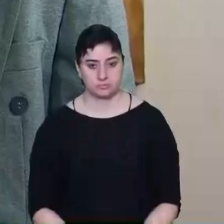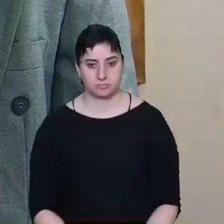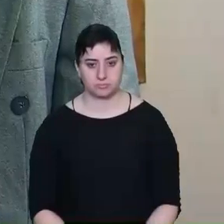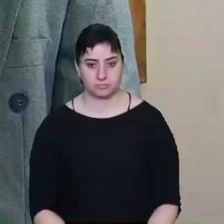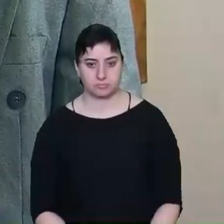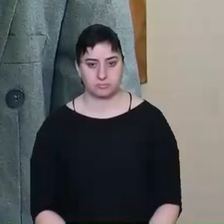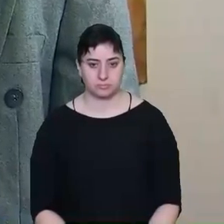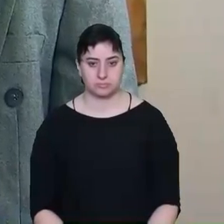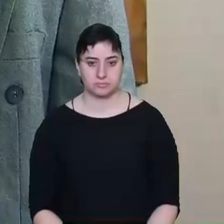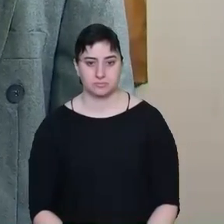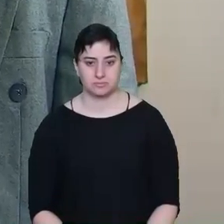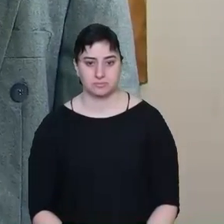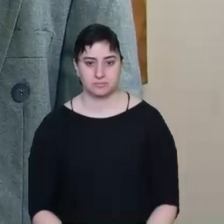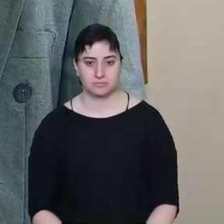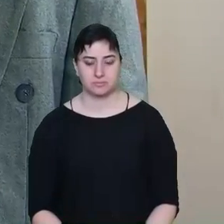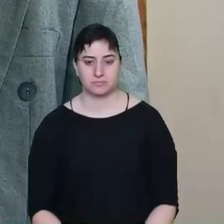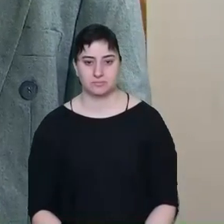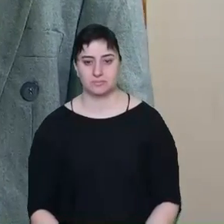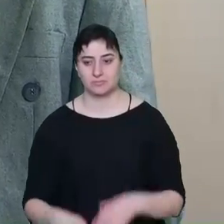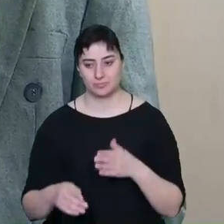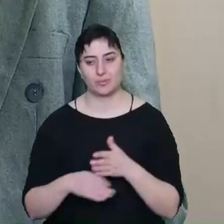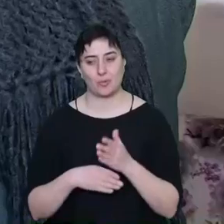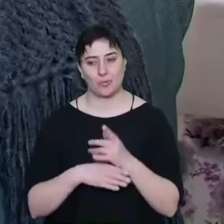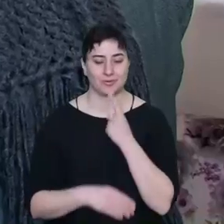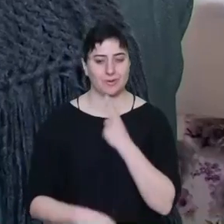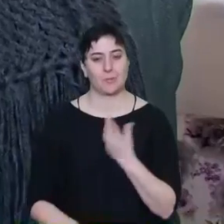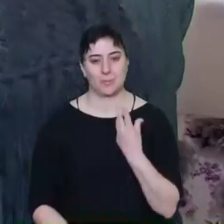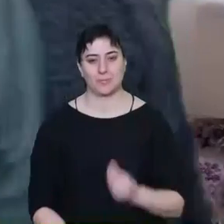Sarp'ın modern şekilde bağladığı atkıyı çözdü. Doğru diyorsun.